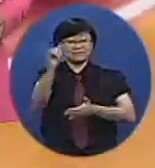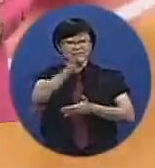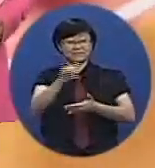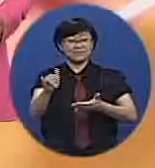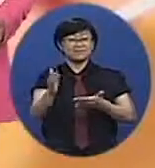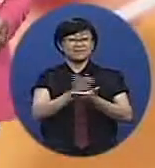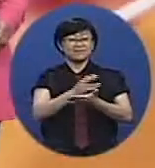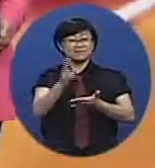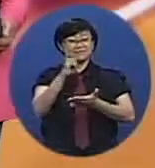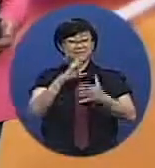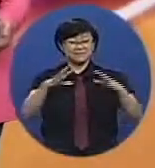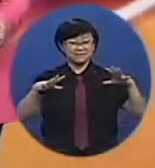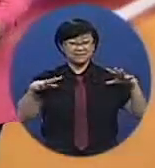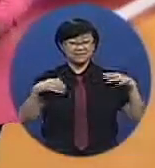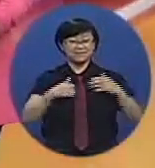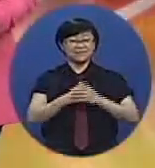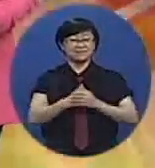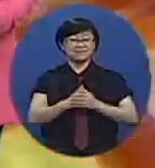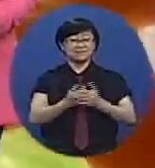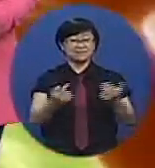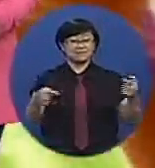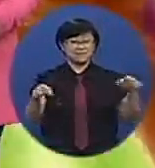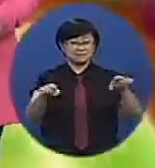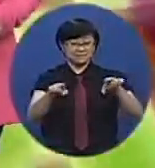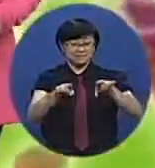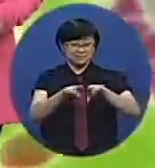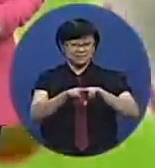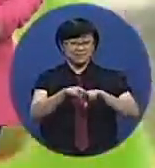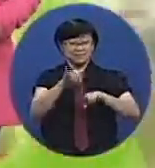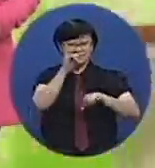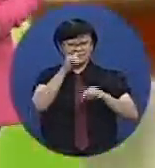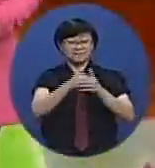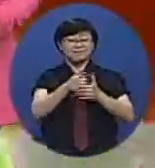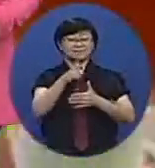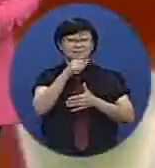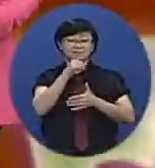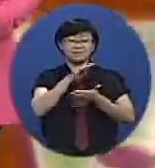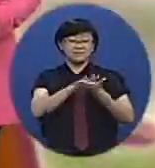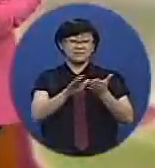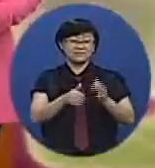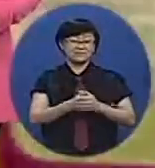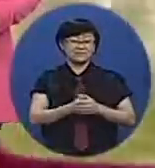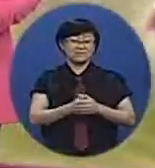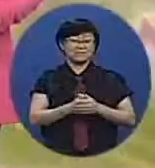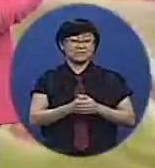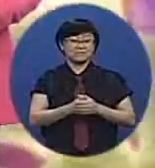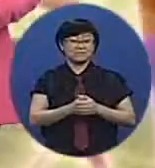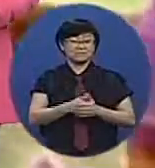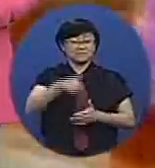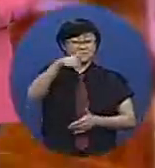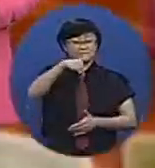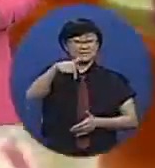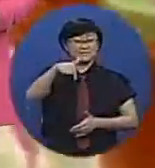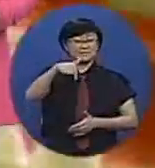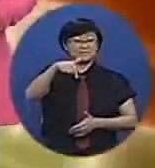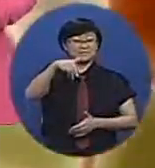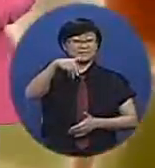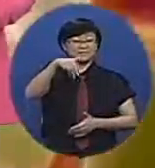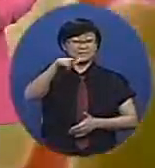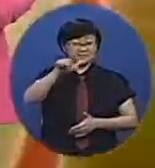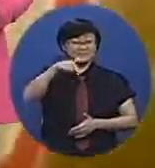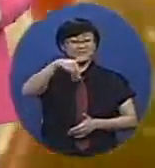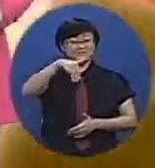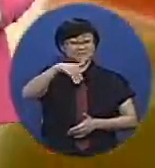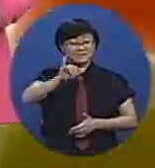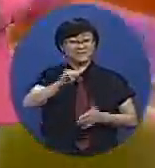전국 나눔들의 자랑 함께하고 계시는 월요일입니다. 네. 우리 까치